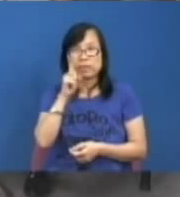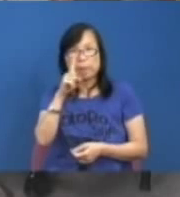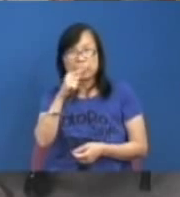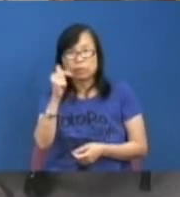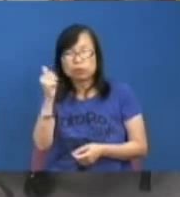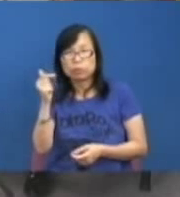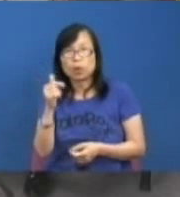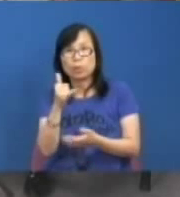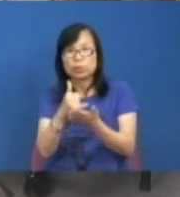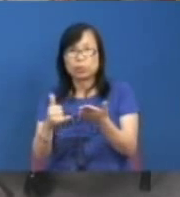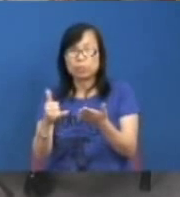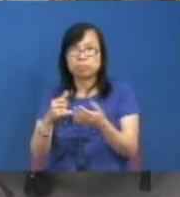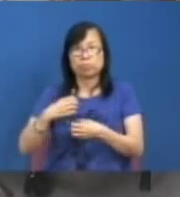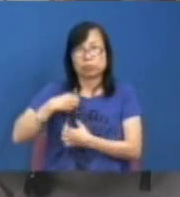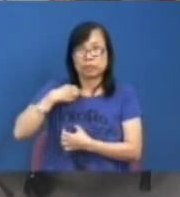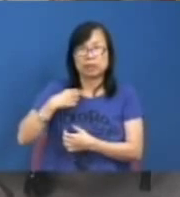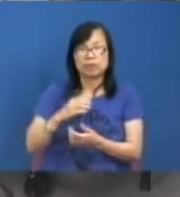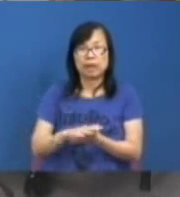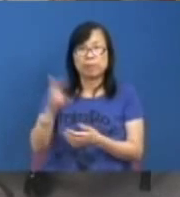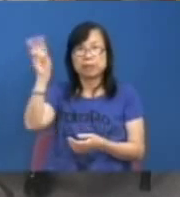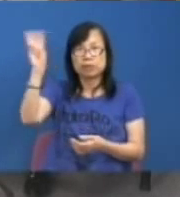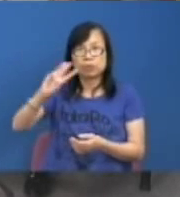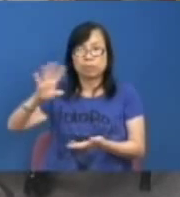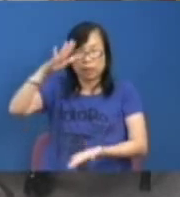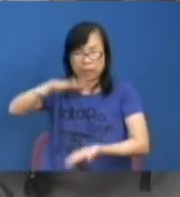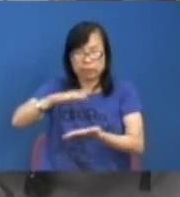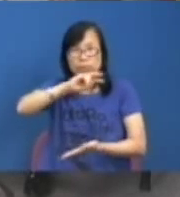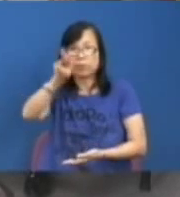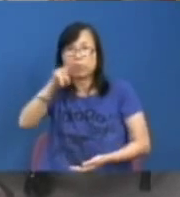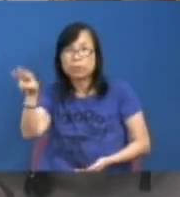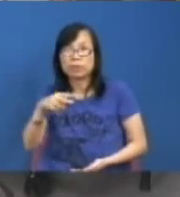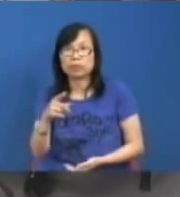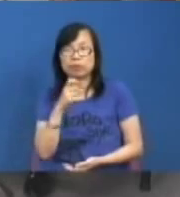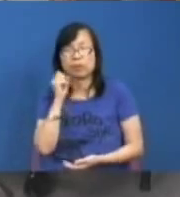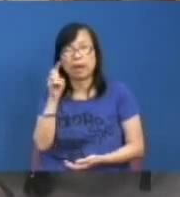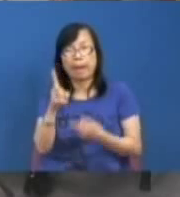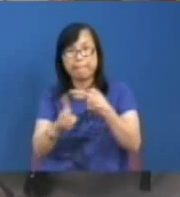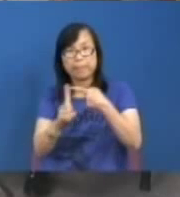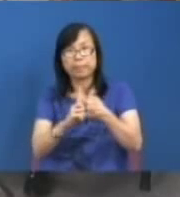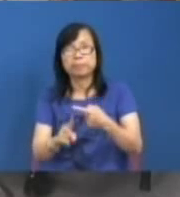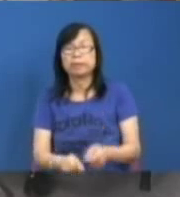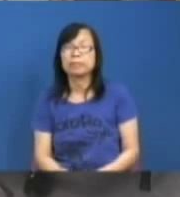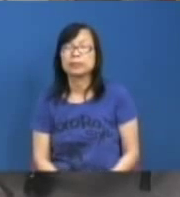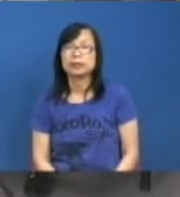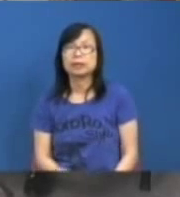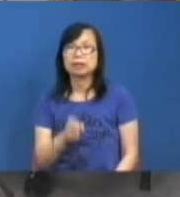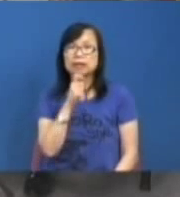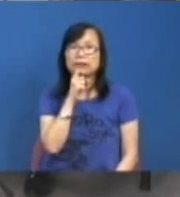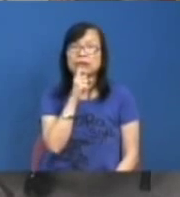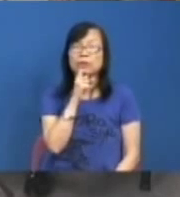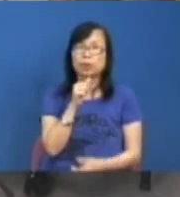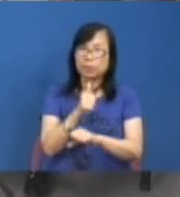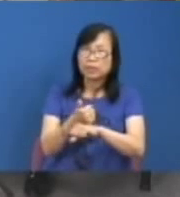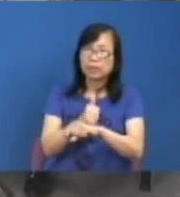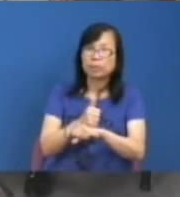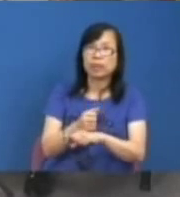軍人症咧？咁通常你係咪啲水塔嗰度揾到咧？其實危唔危險嘅咧？ 有機會喺水塔啦，或